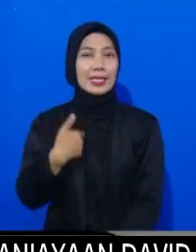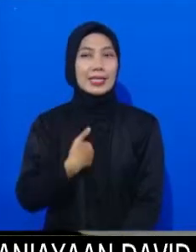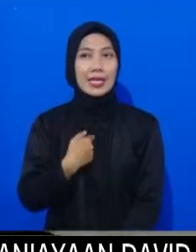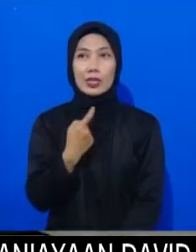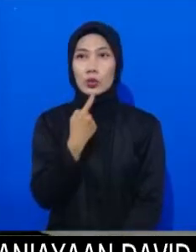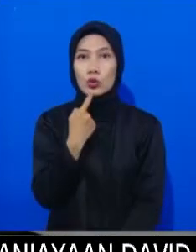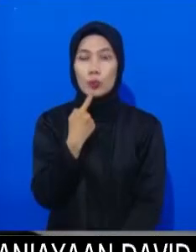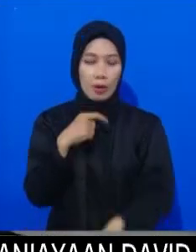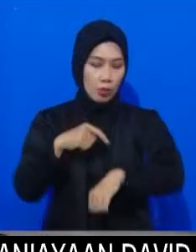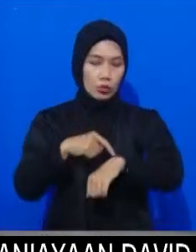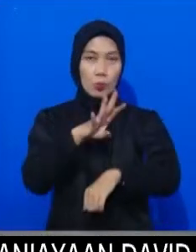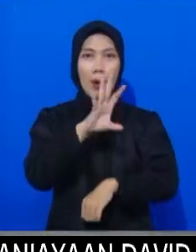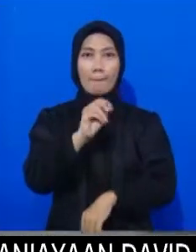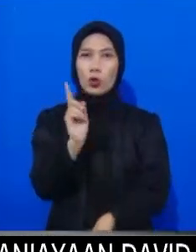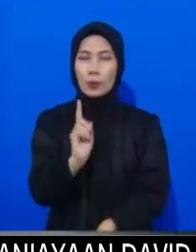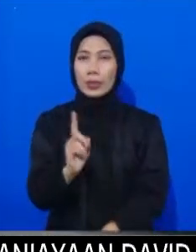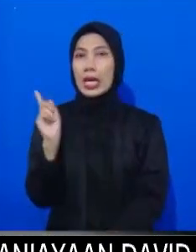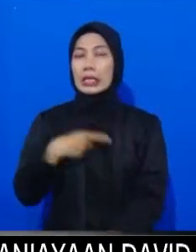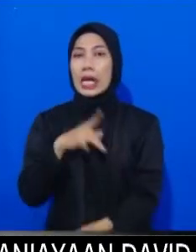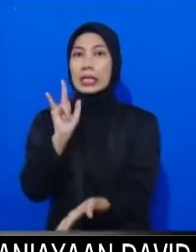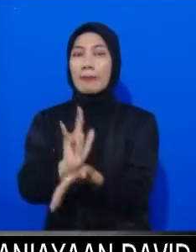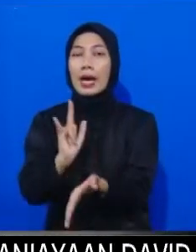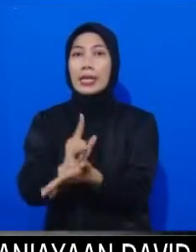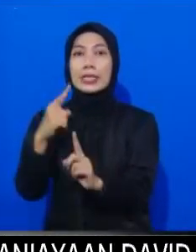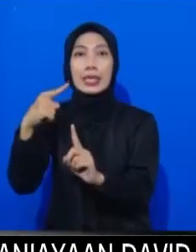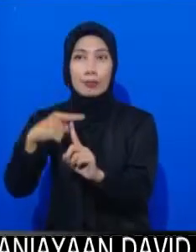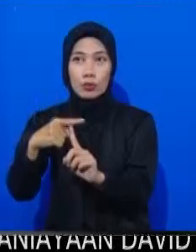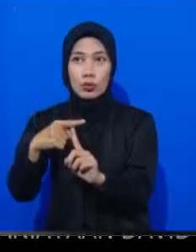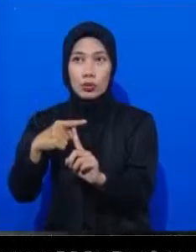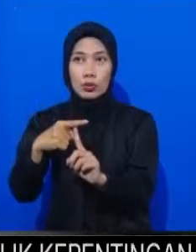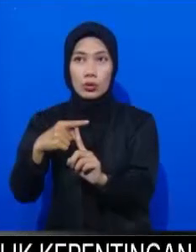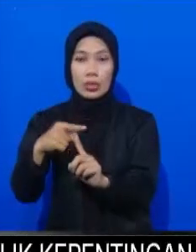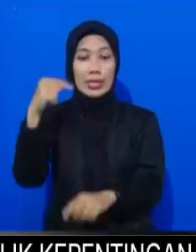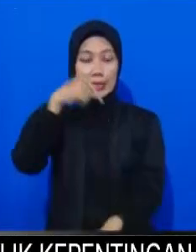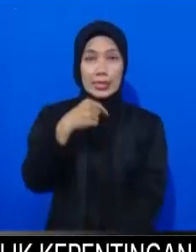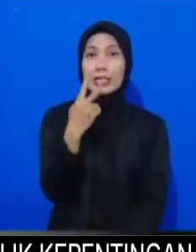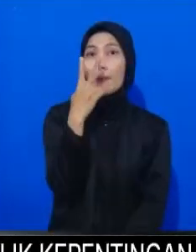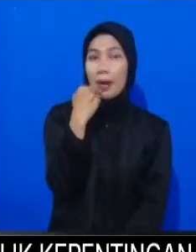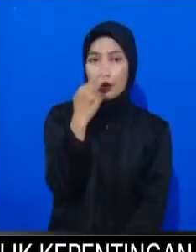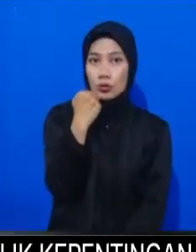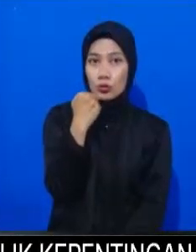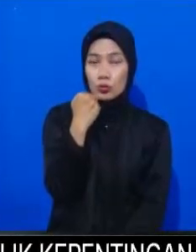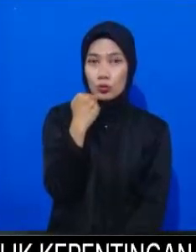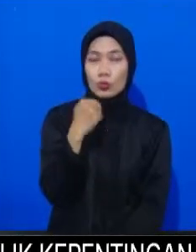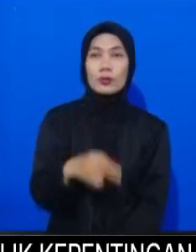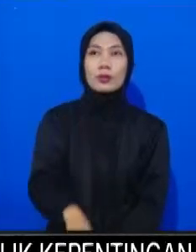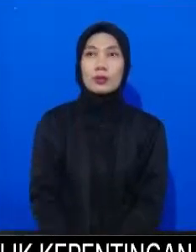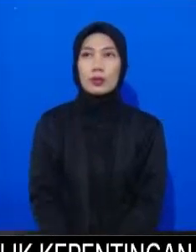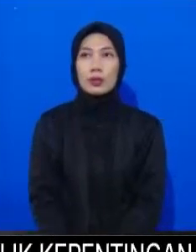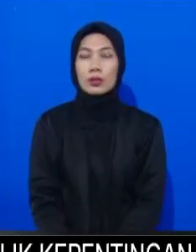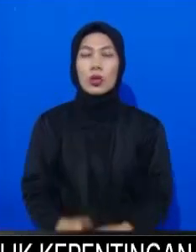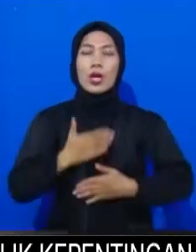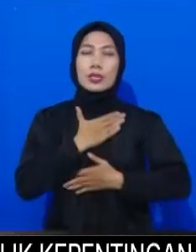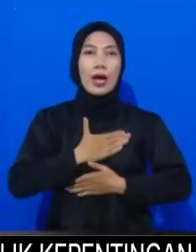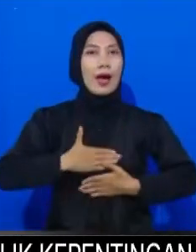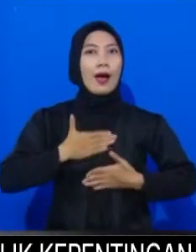selama 40 menit dari kawasan Bekasi Timur hingga sampai di Bandung, tepatnya di stasiun Tegal Luar, ini cukup nyaman